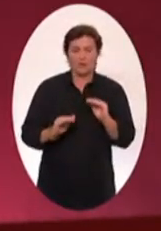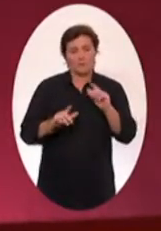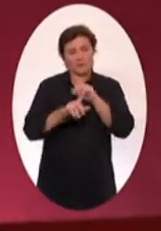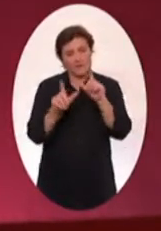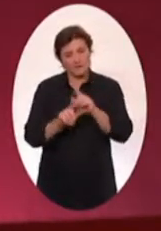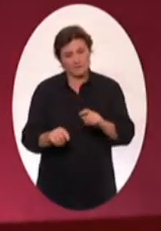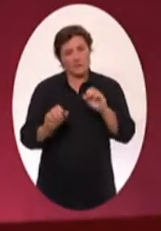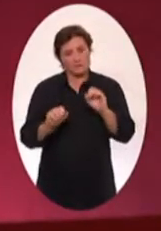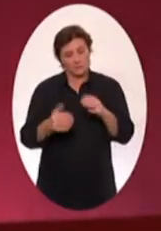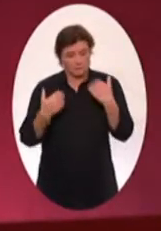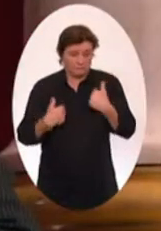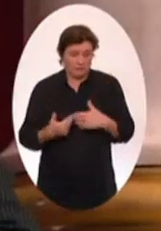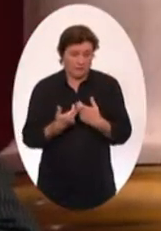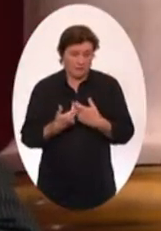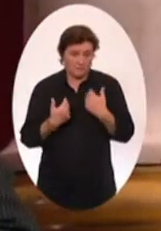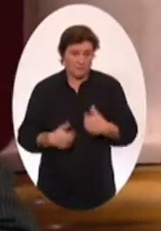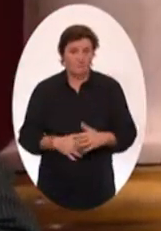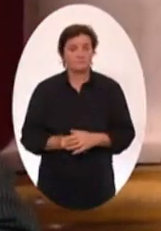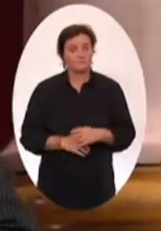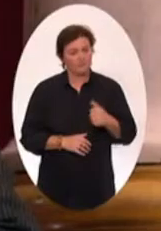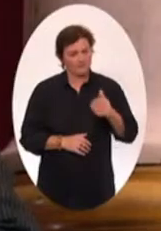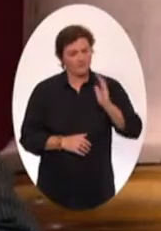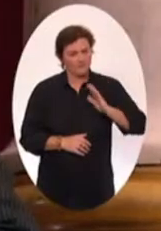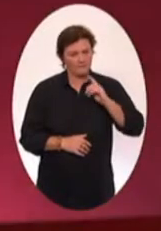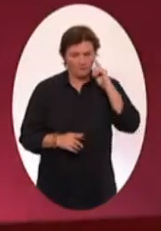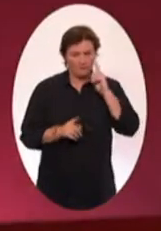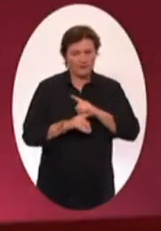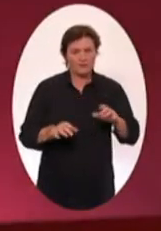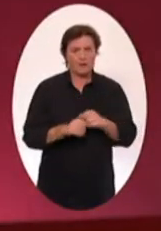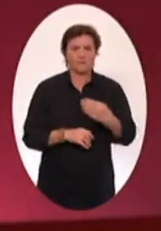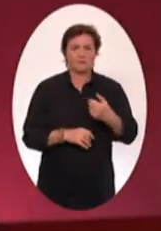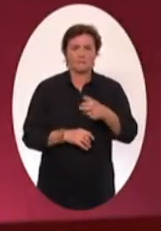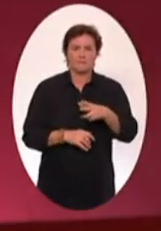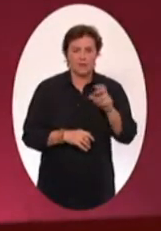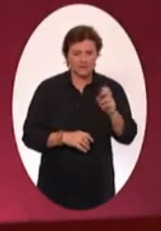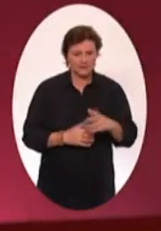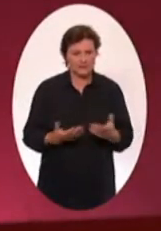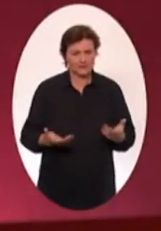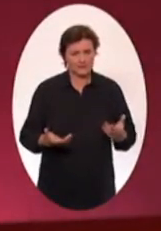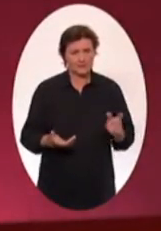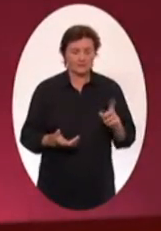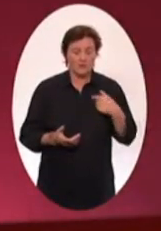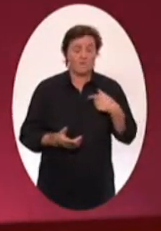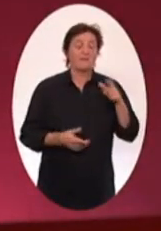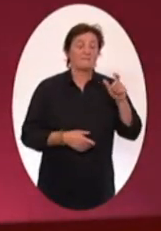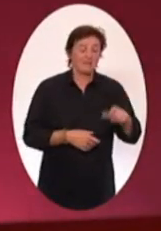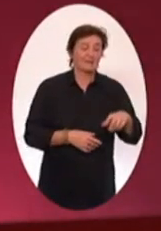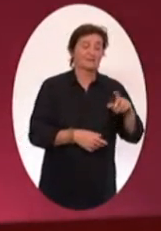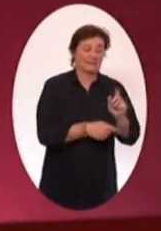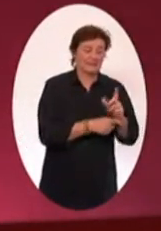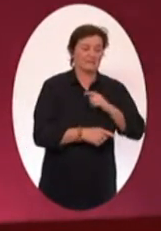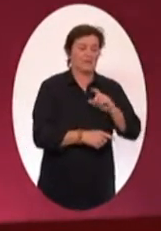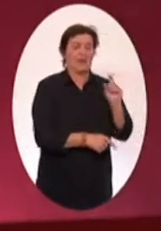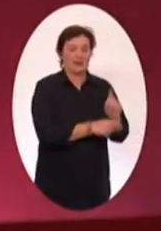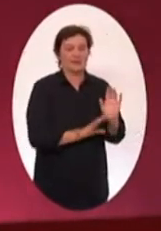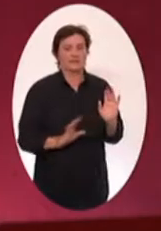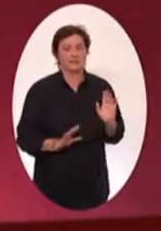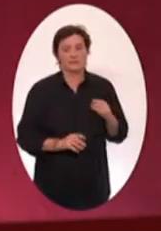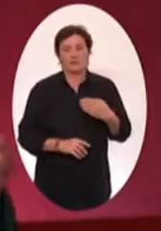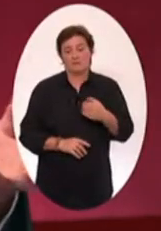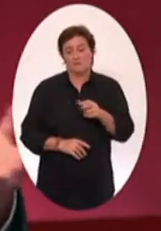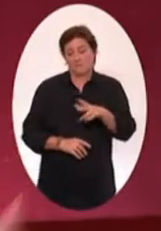convictions. C'est mon cas. Vous avez dénoncé le marxisme? Non, j'ai dénoncé ceux qui dénonçaient le marxisme. Le marxisme, c'est des